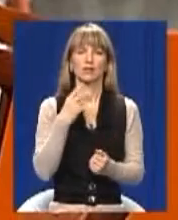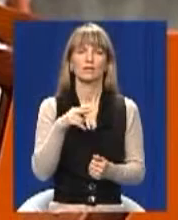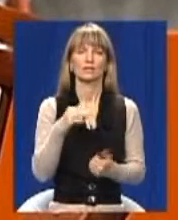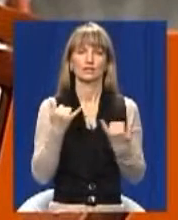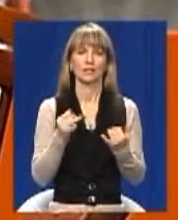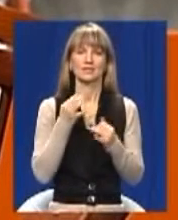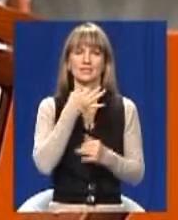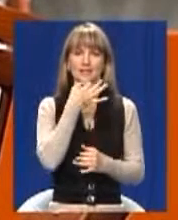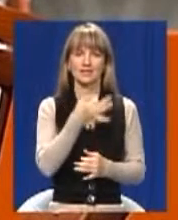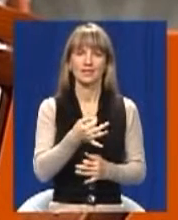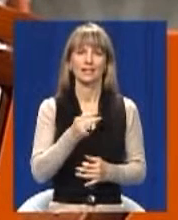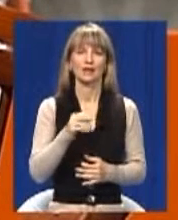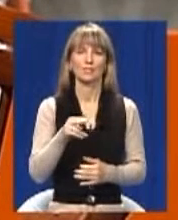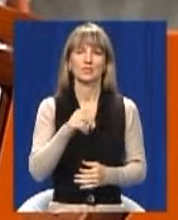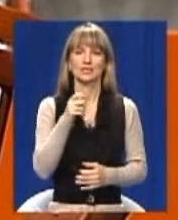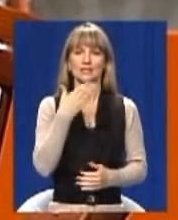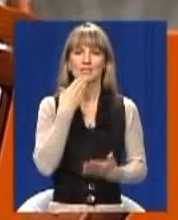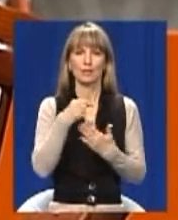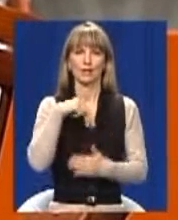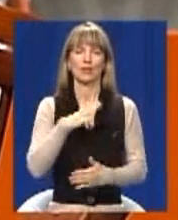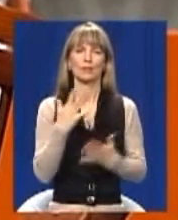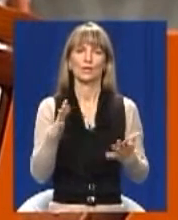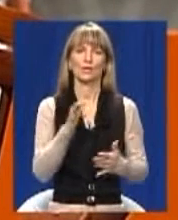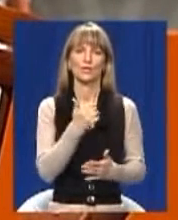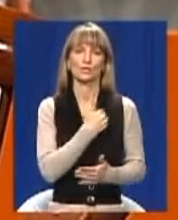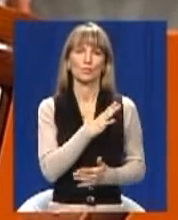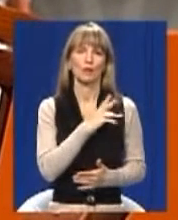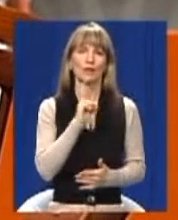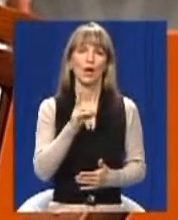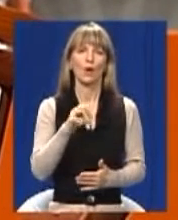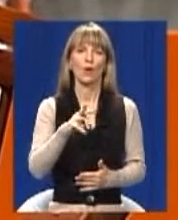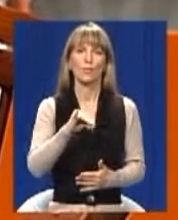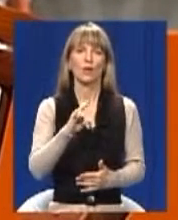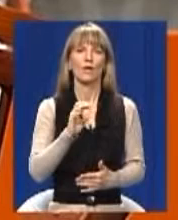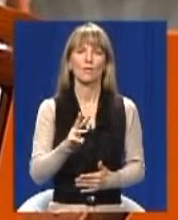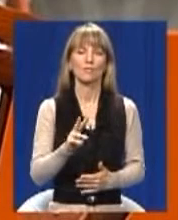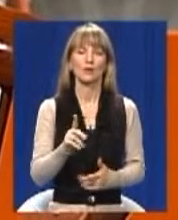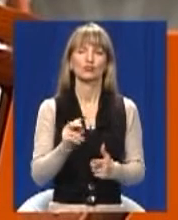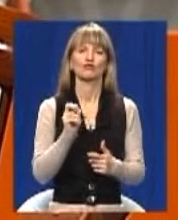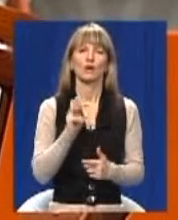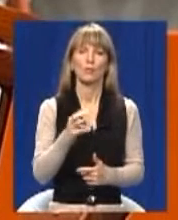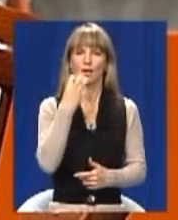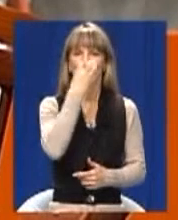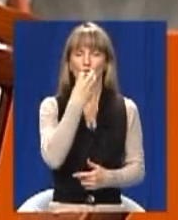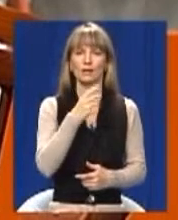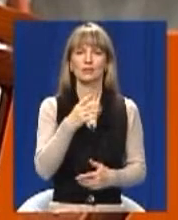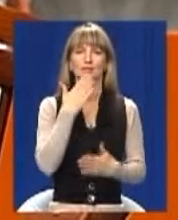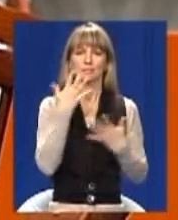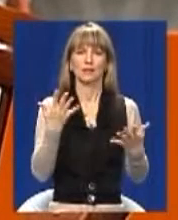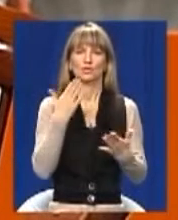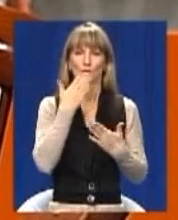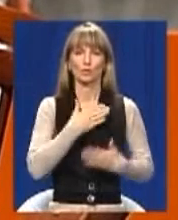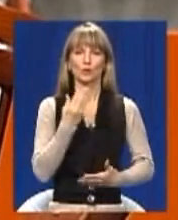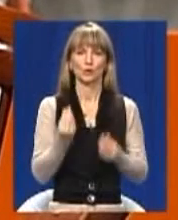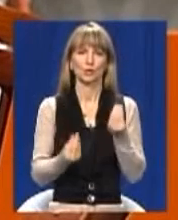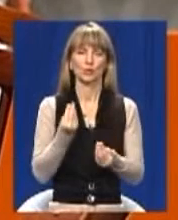сказали, і судячи по своєму характеру, я більше хочу бути коміком, ніж клоуном. А чому так? Ти більше полюбляєш